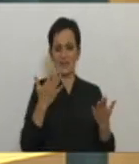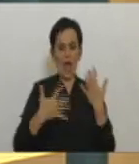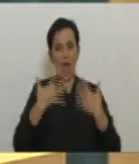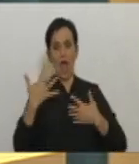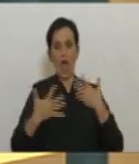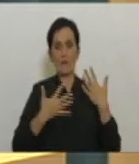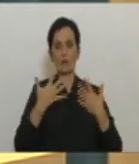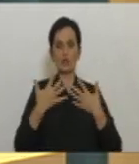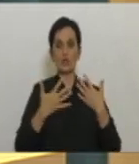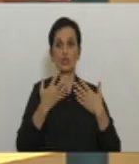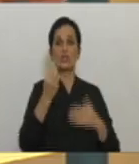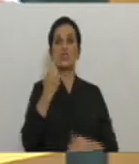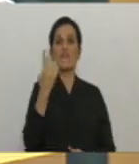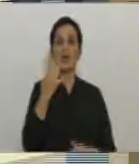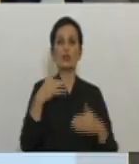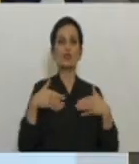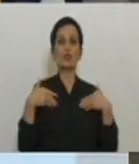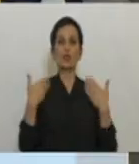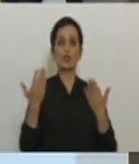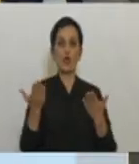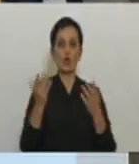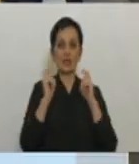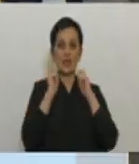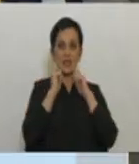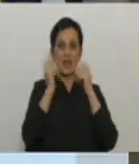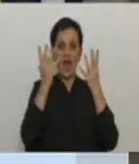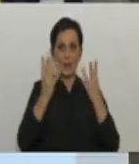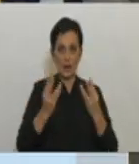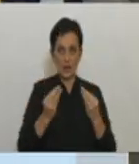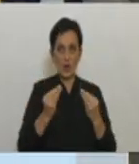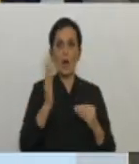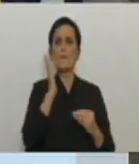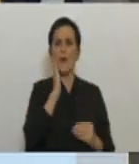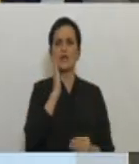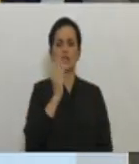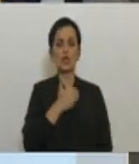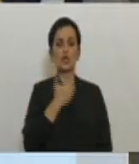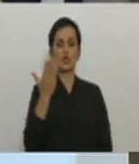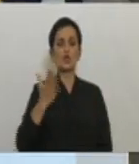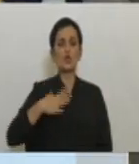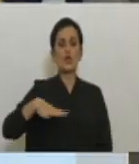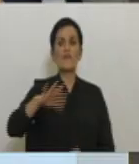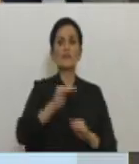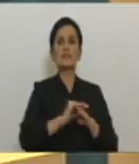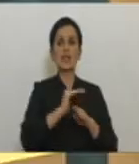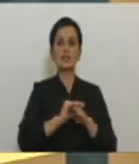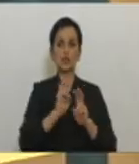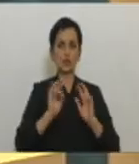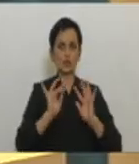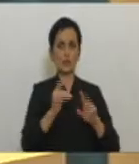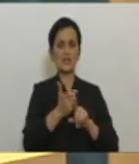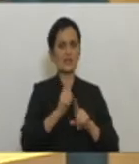ემოციის ფონზე და კიდევ ერთხელ გილოცავთ დაბადების დღეს და მართლაც გისურვებთ, რომ ქვეყნისთვის სასიკეთო საქმეში